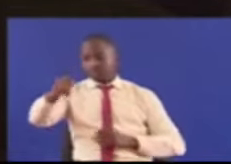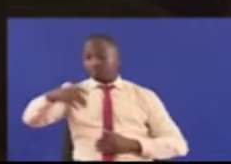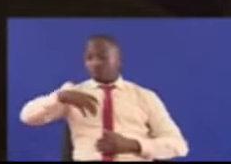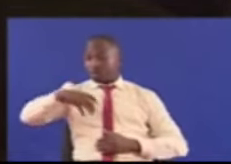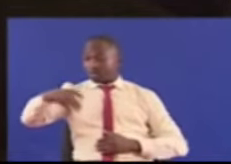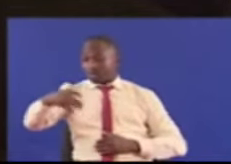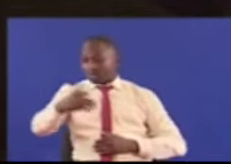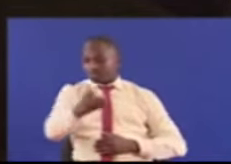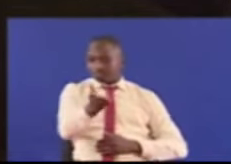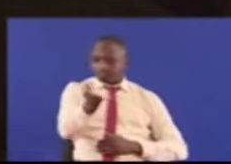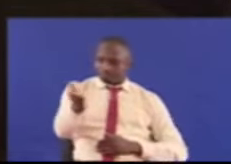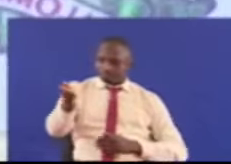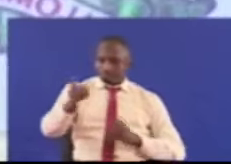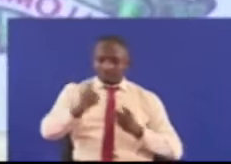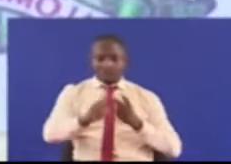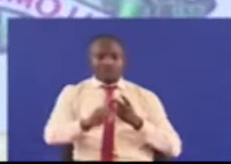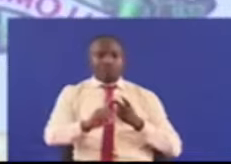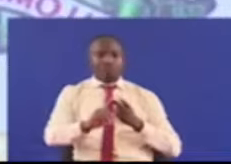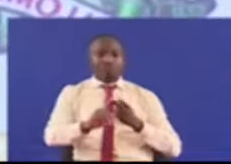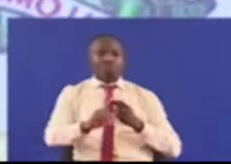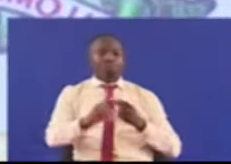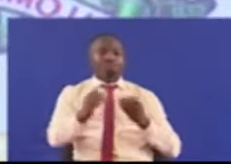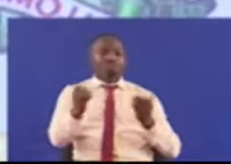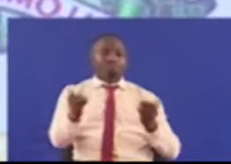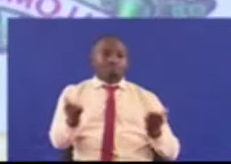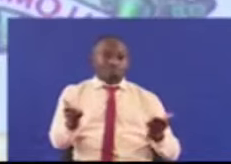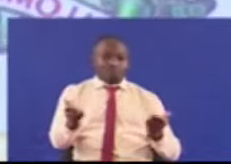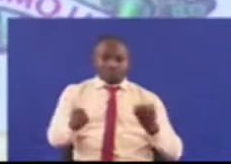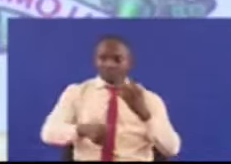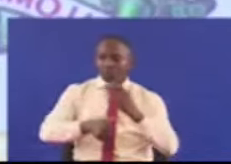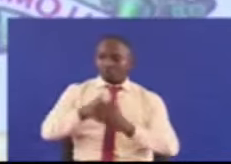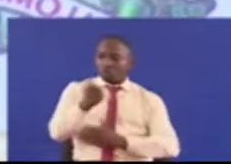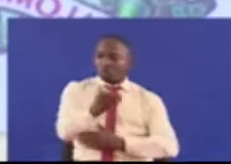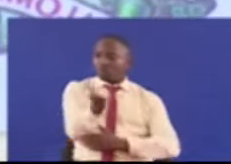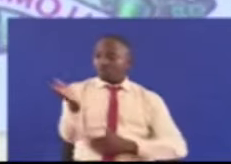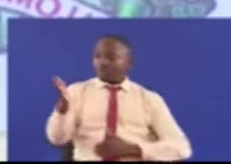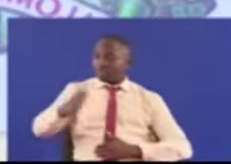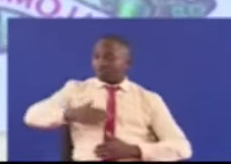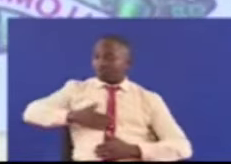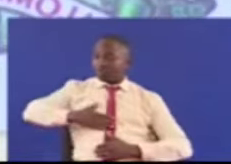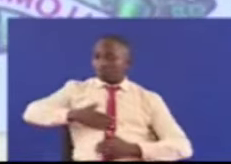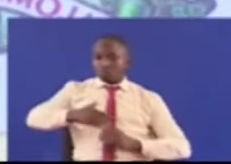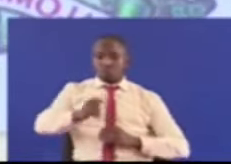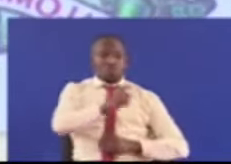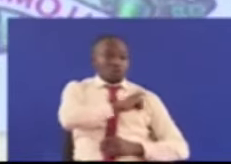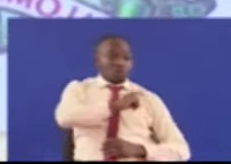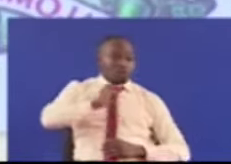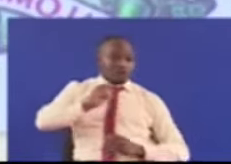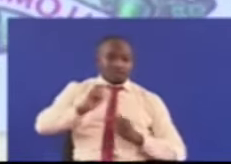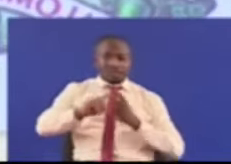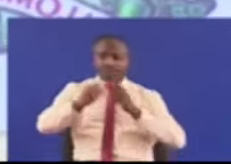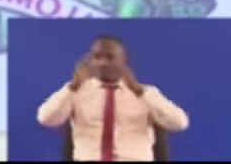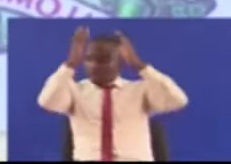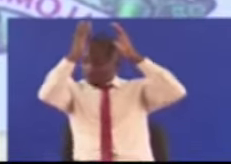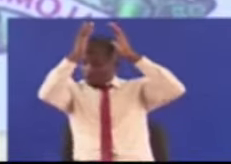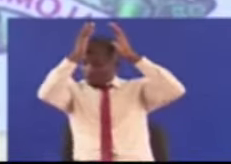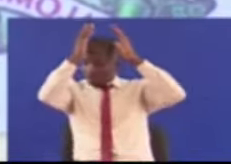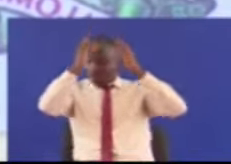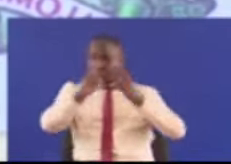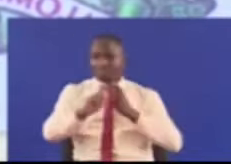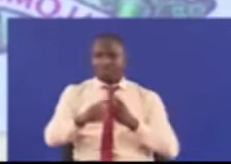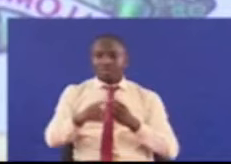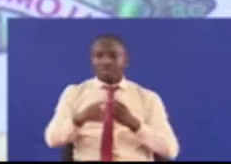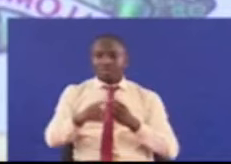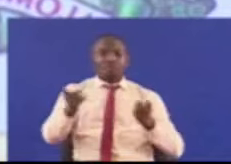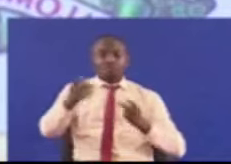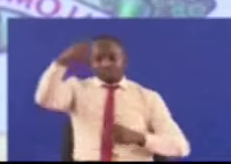mawaziri mlioko hapa, na viongozi wetu wachungaji mko hapa, maaskofu,